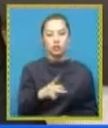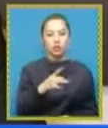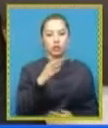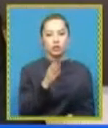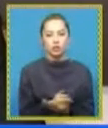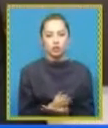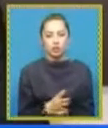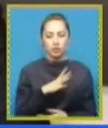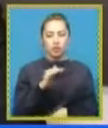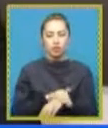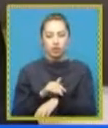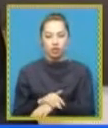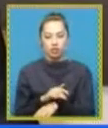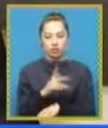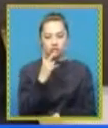фактілер анықталған.